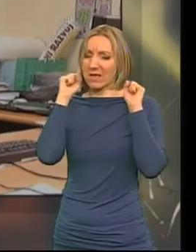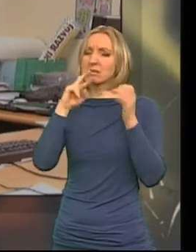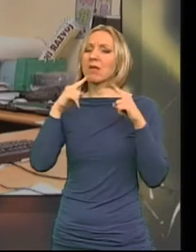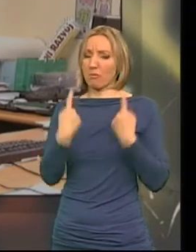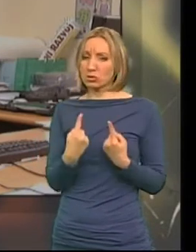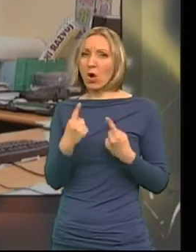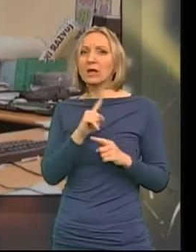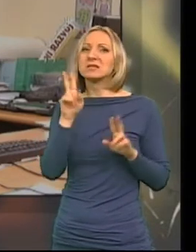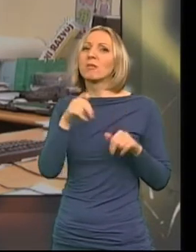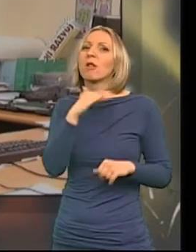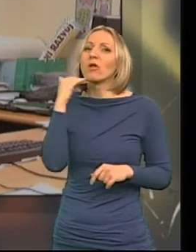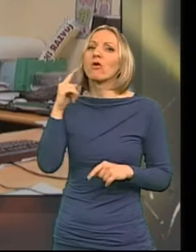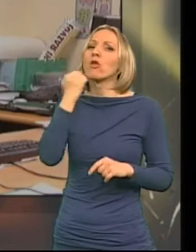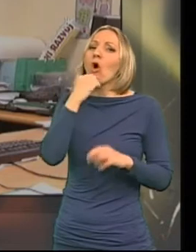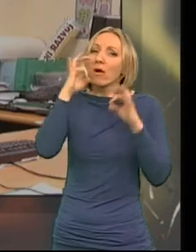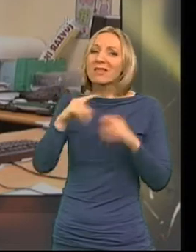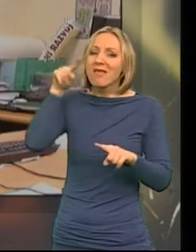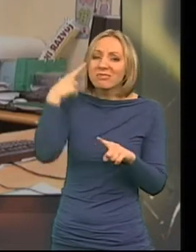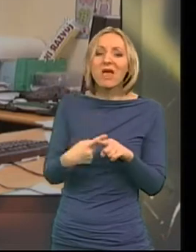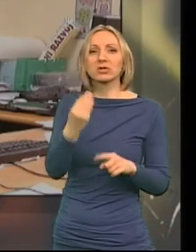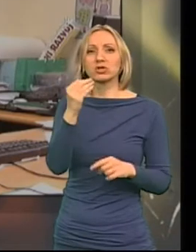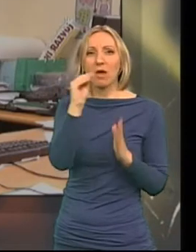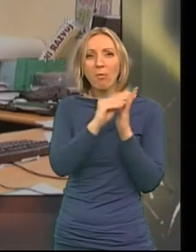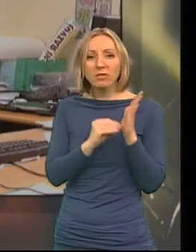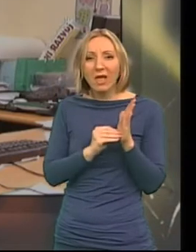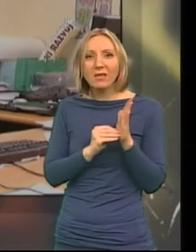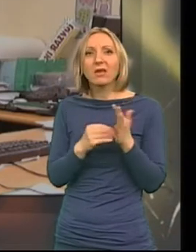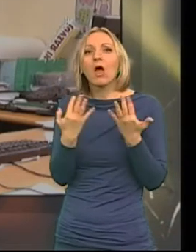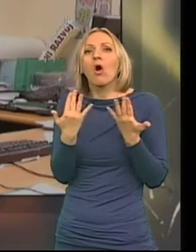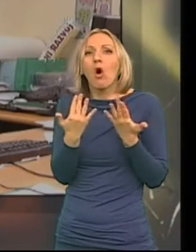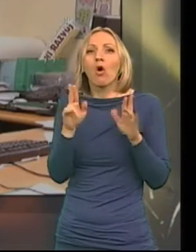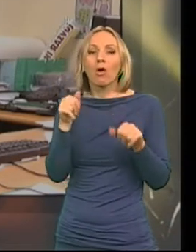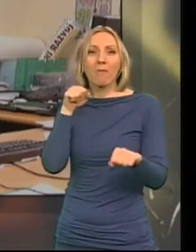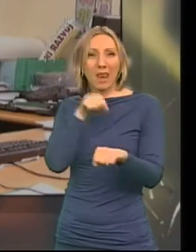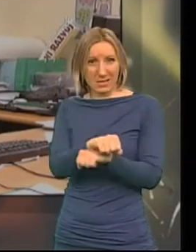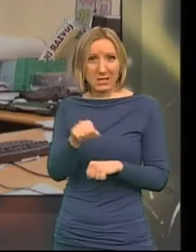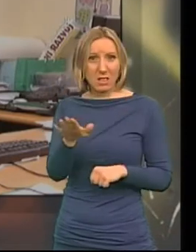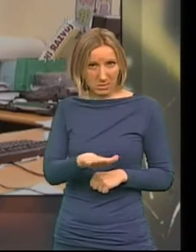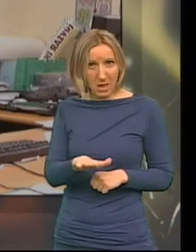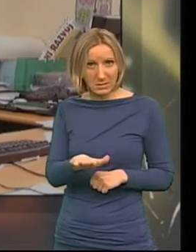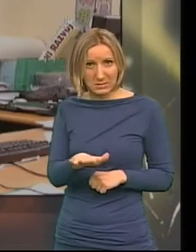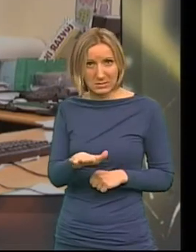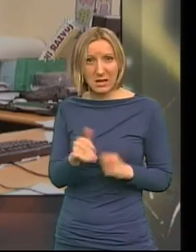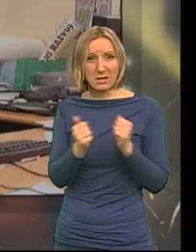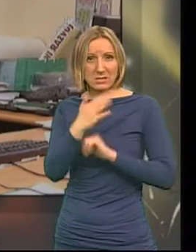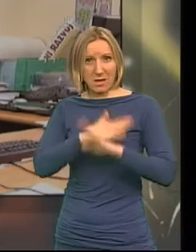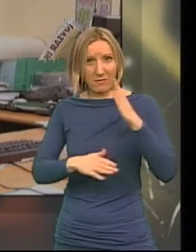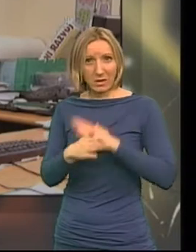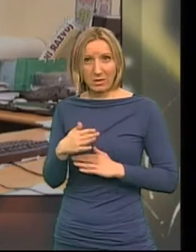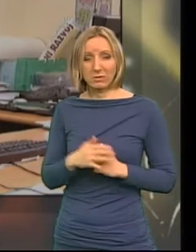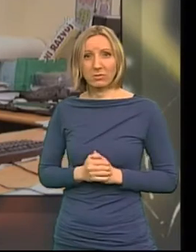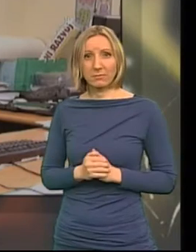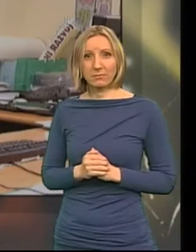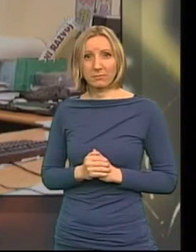dovoljno konkretne i tačne podatke, da kažem, o stepenu izloženosti dece, dakle, kada je reč o nasilju, a to je zapravo pitanje